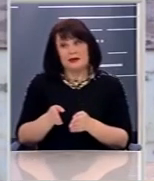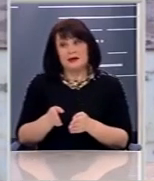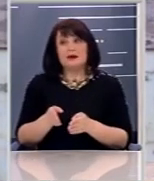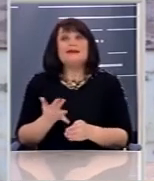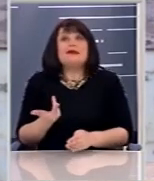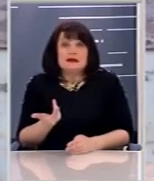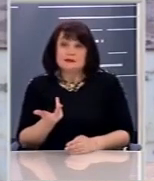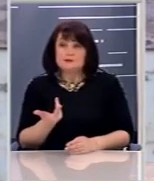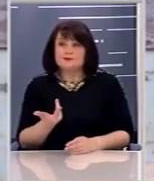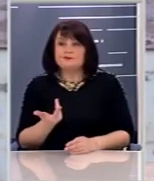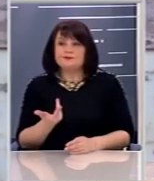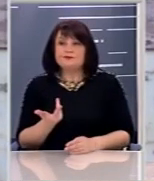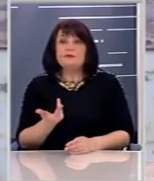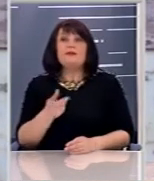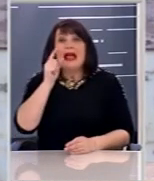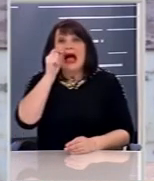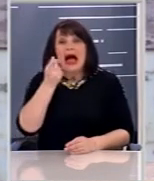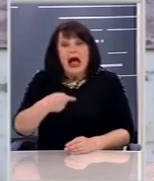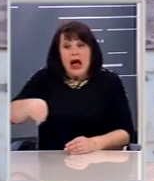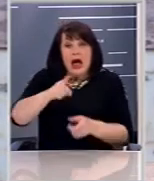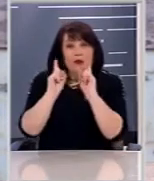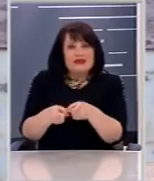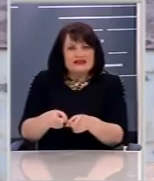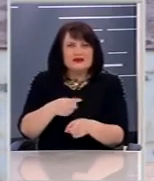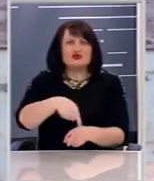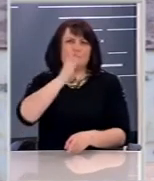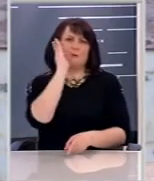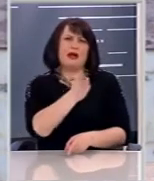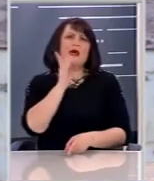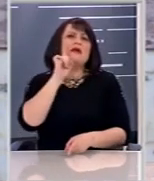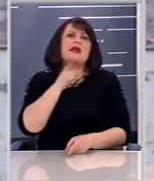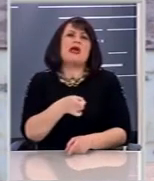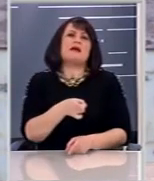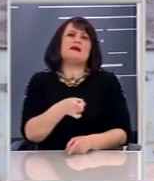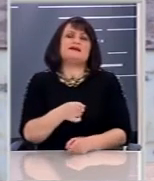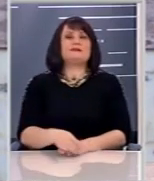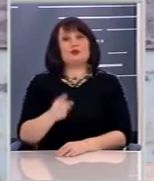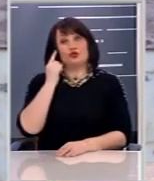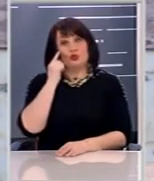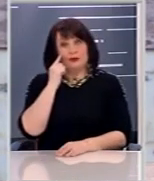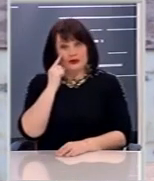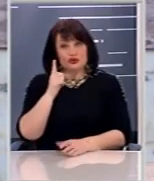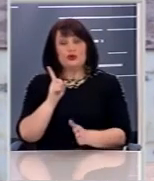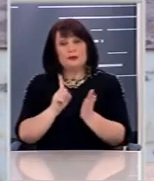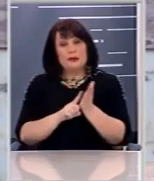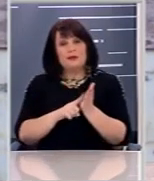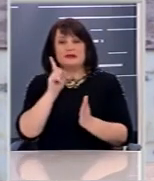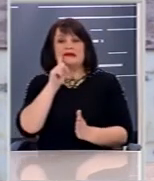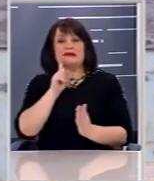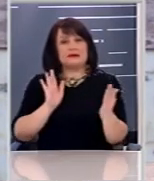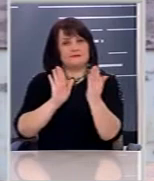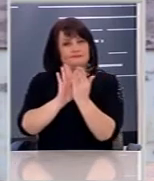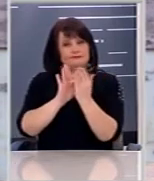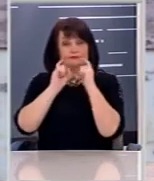θύματα των επιλογών των άλλων. Νομίζω λοιπόν ότι απέναντι σε αυτές τις γυναίκες